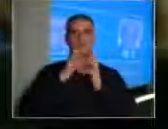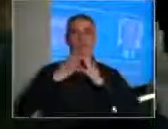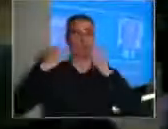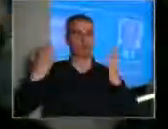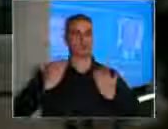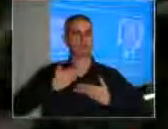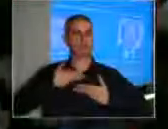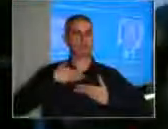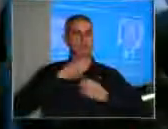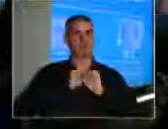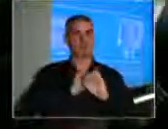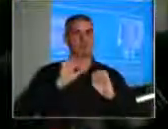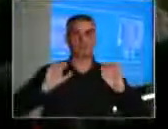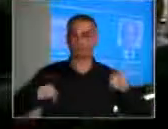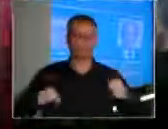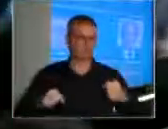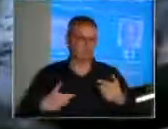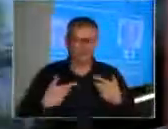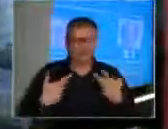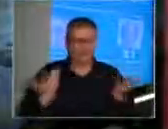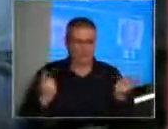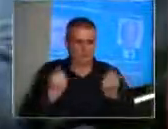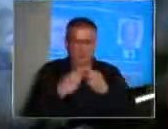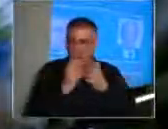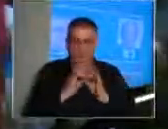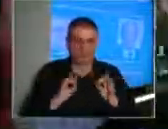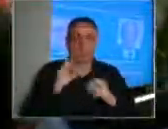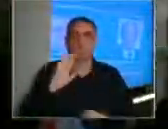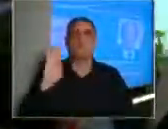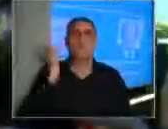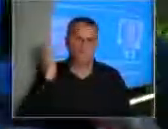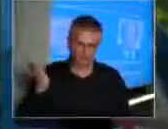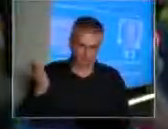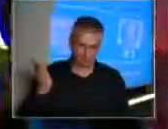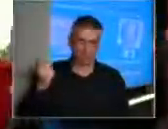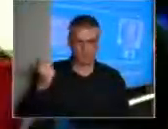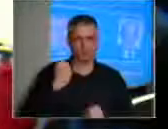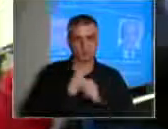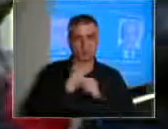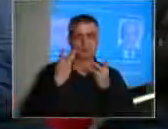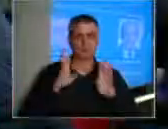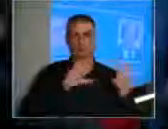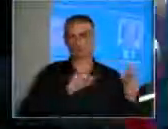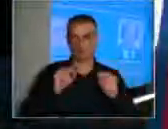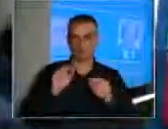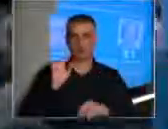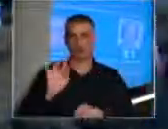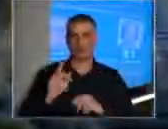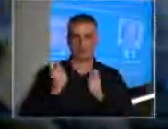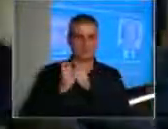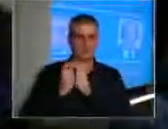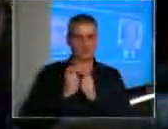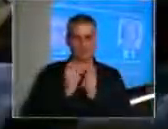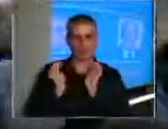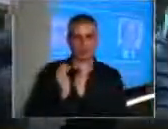מקבלת את המנדט מהנשיא, אין על זה שום שחר. גם בנימין נתניהו נוקט באותה שיטה כלפי ה...